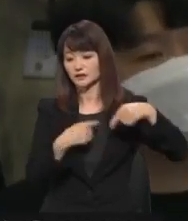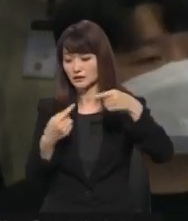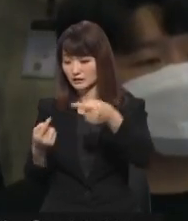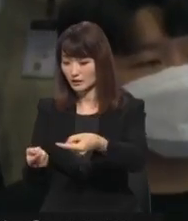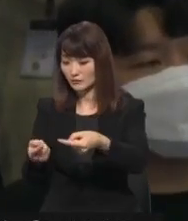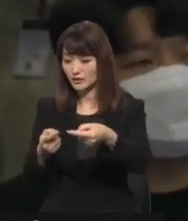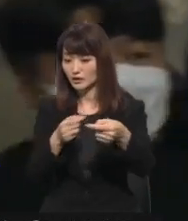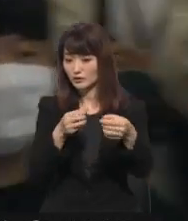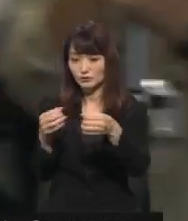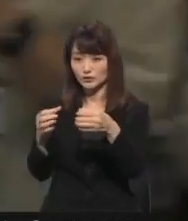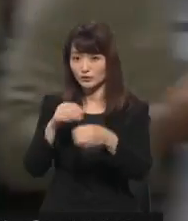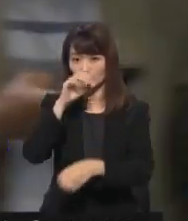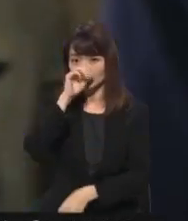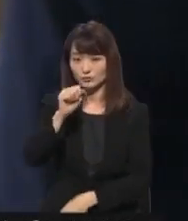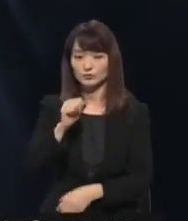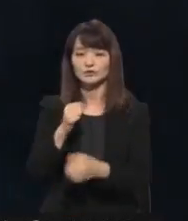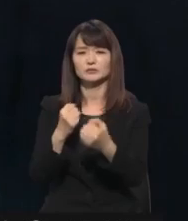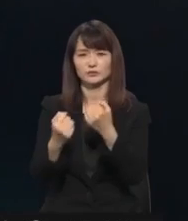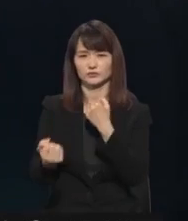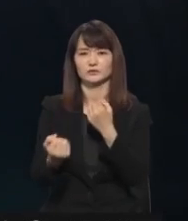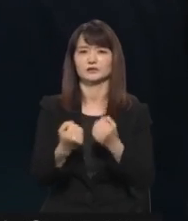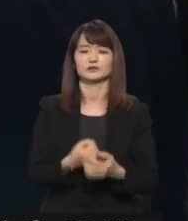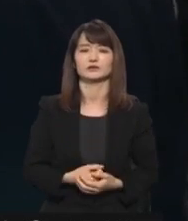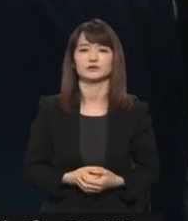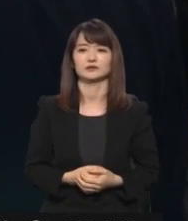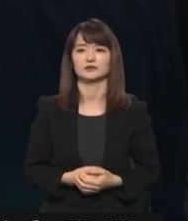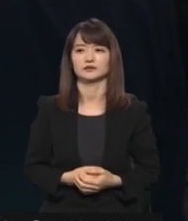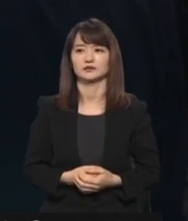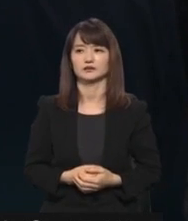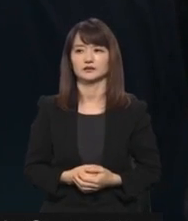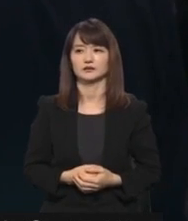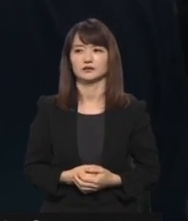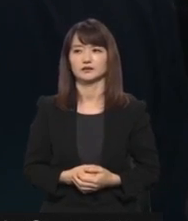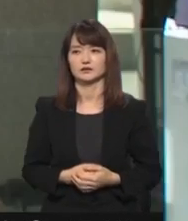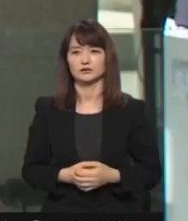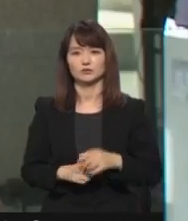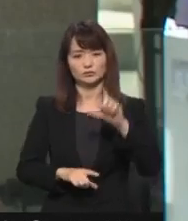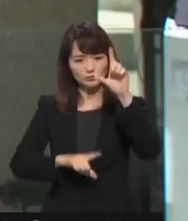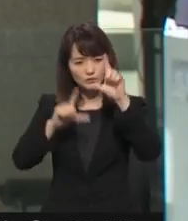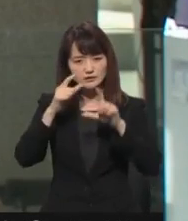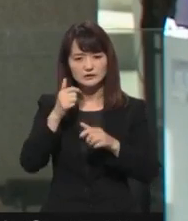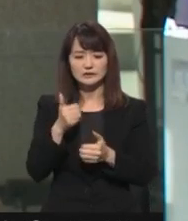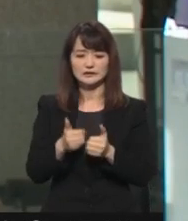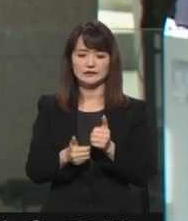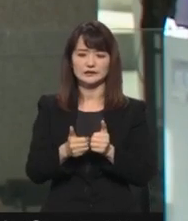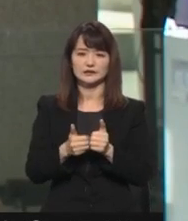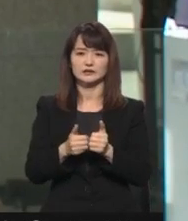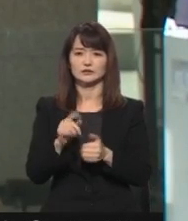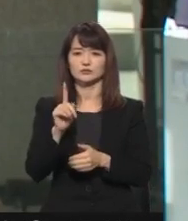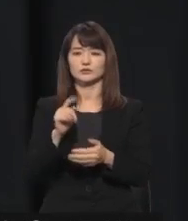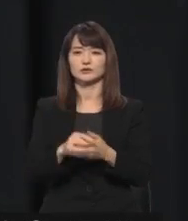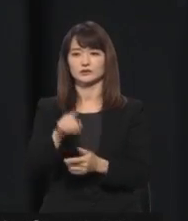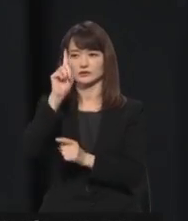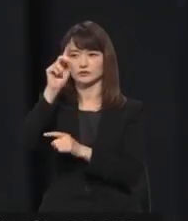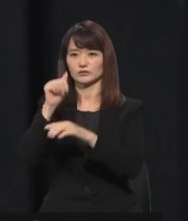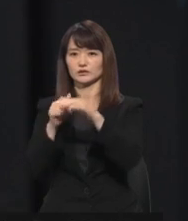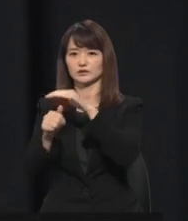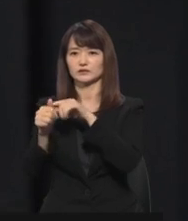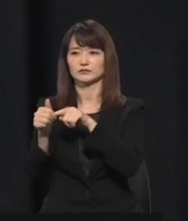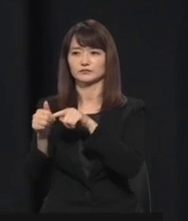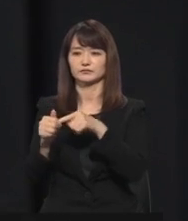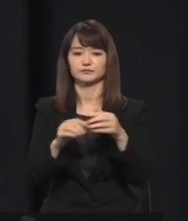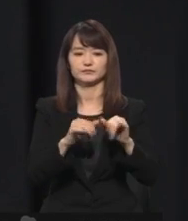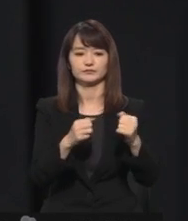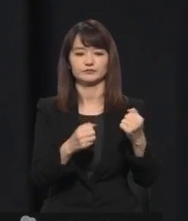좋다고 보는데 그럼에도 불구하고 잊어 장면이 어색해 보이는 건 여전히 어쨌든 이준석 리스크 예